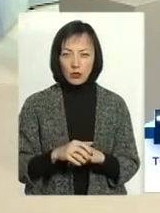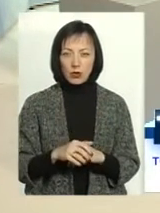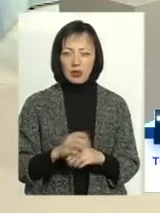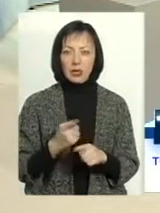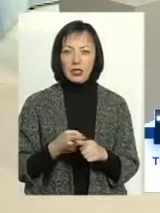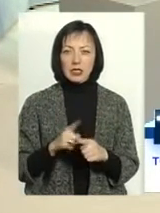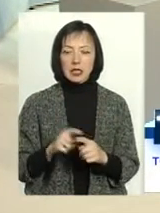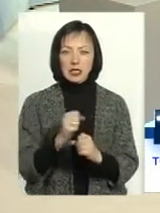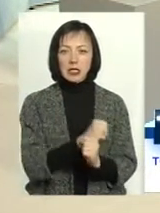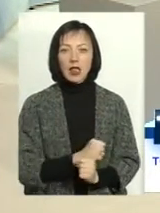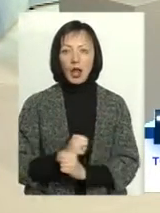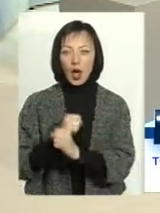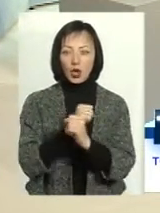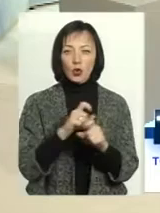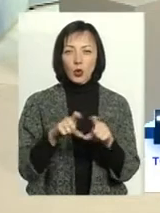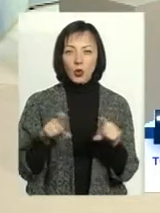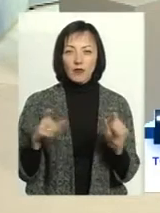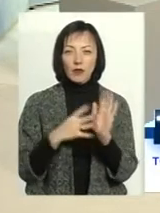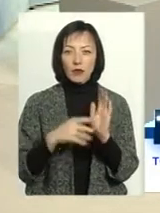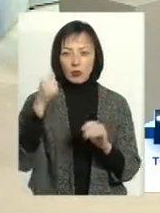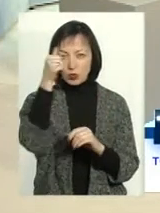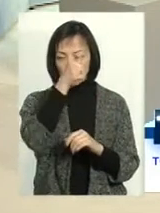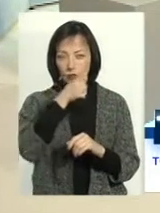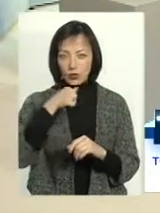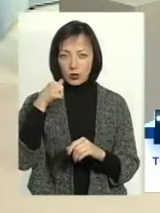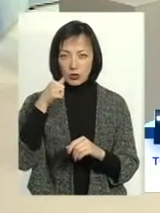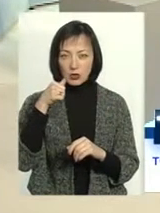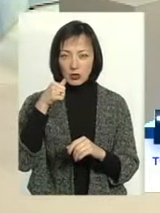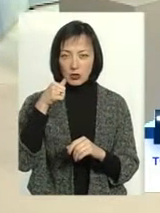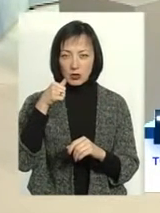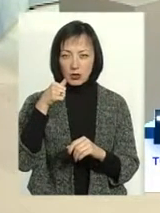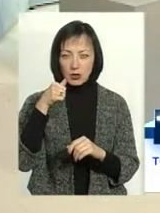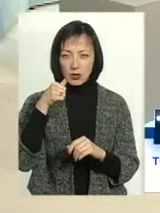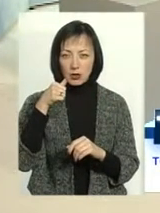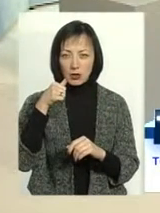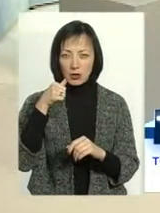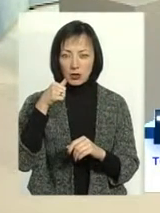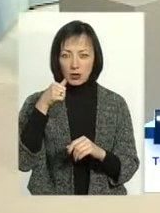Це санаторії в 98-му році,